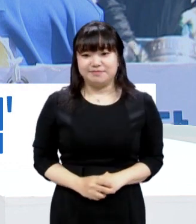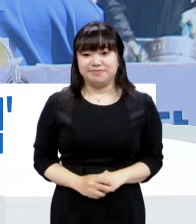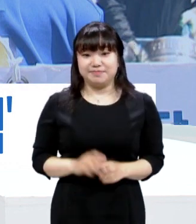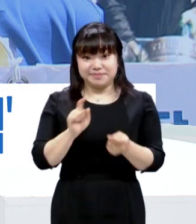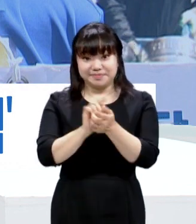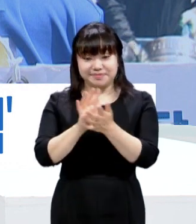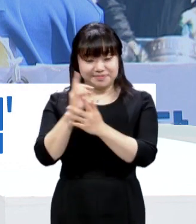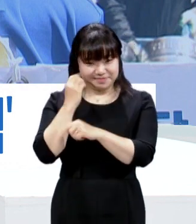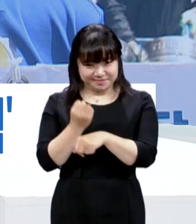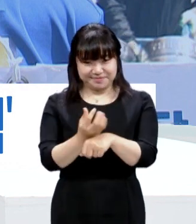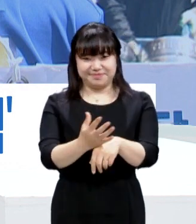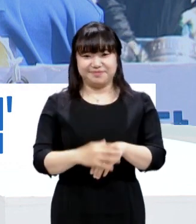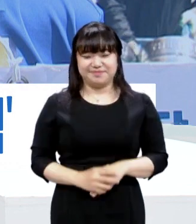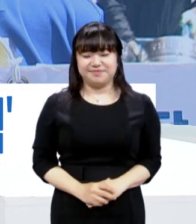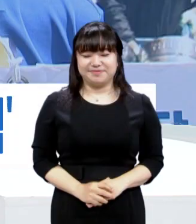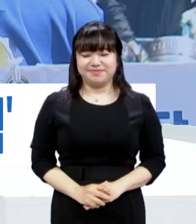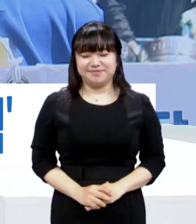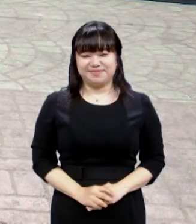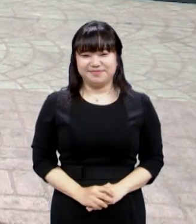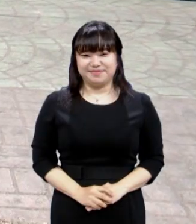현장에 직접 다녀왔습니다